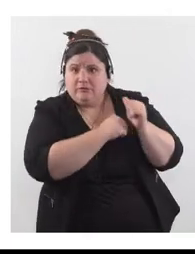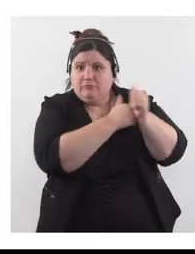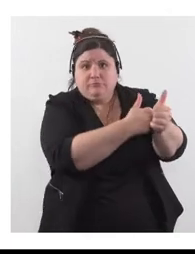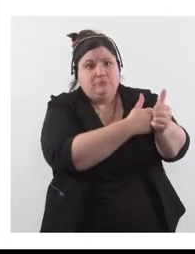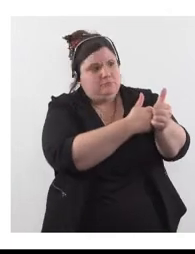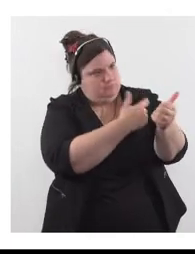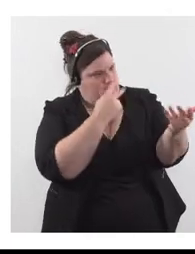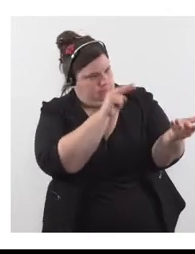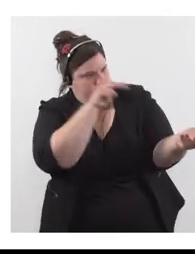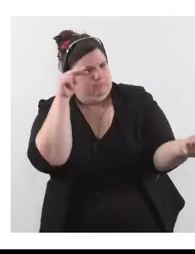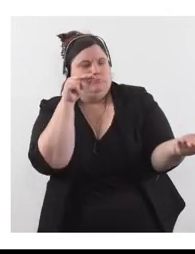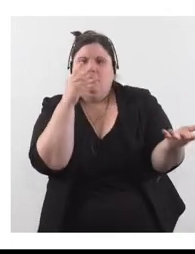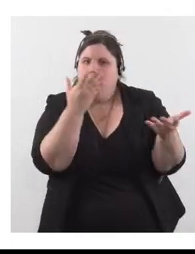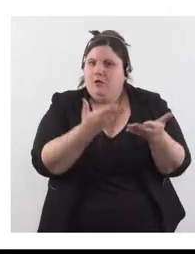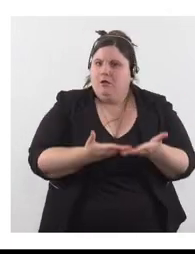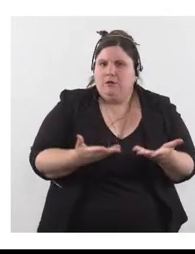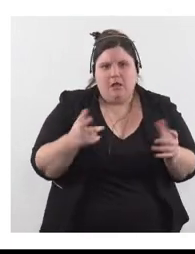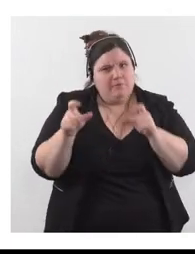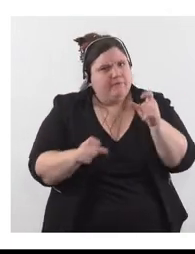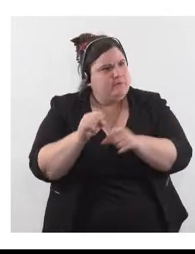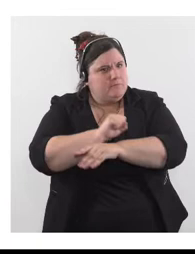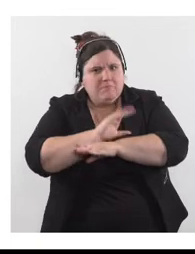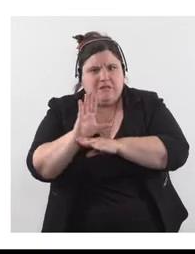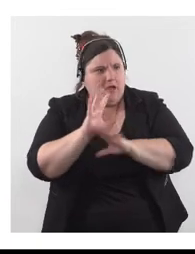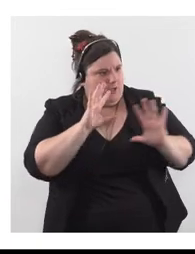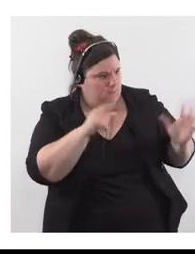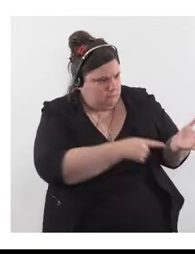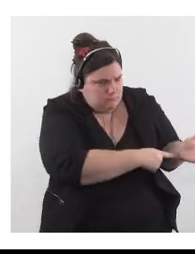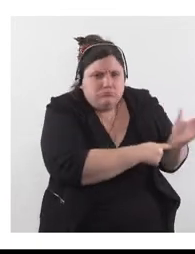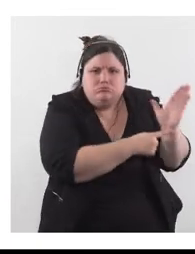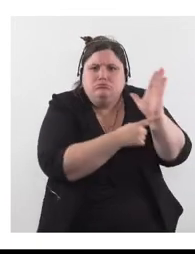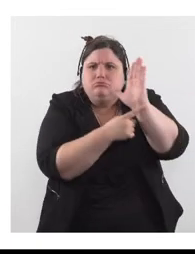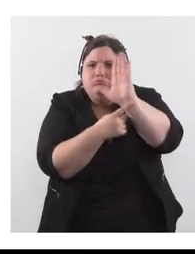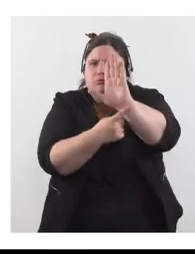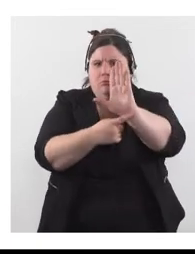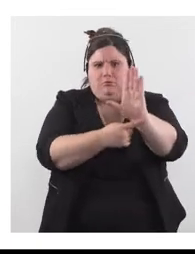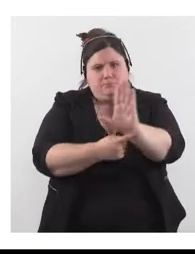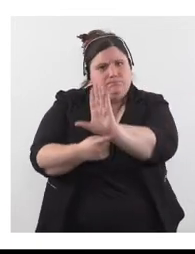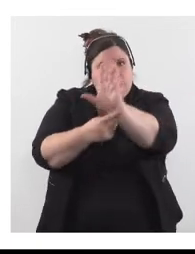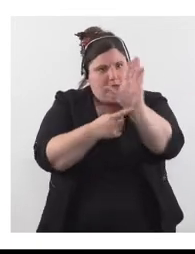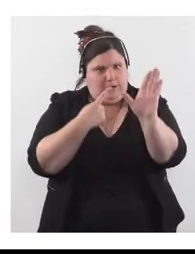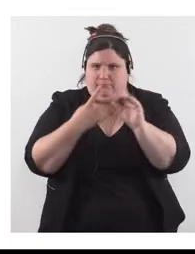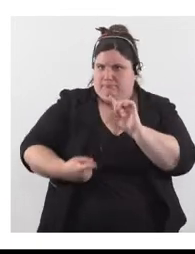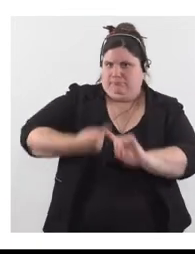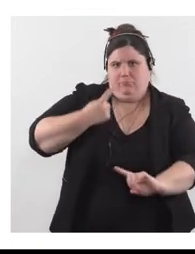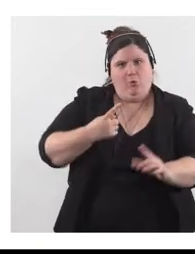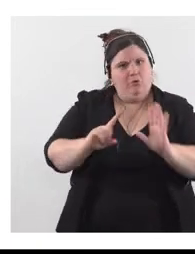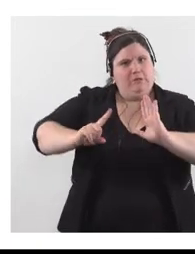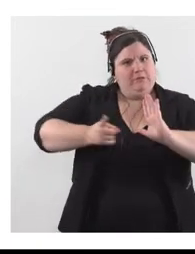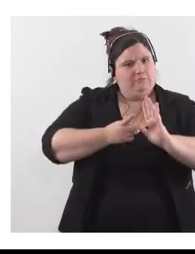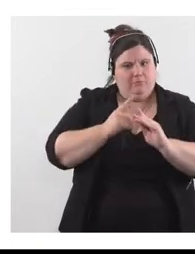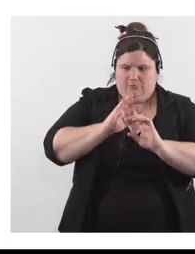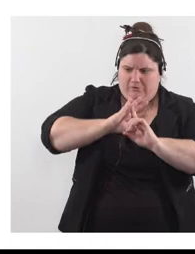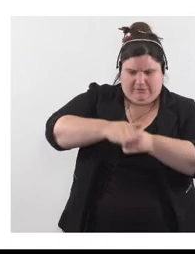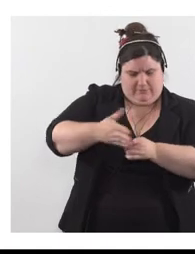des situations. Et à ce moment-là, c'est l'occasion aussi de faire paraître les questions de discrimination et d'en faire un débat de